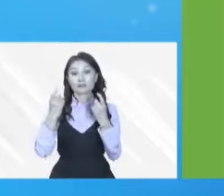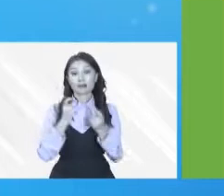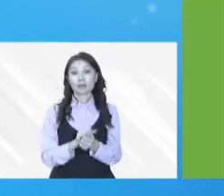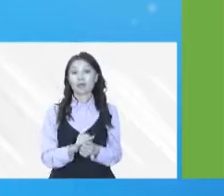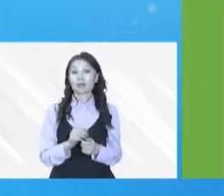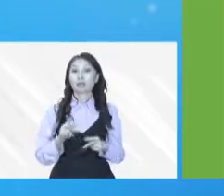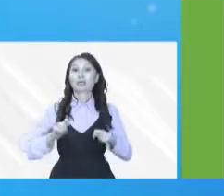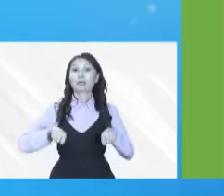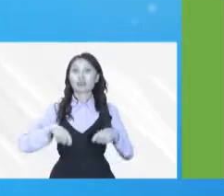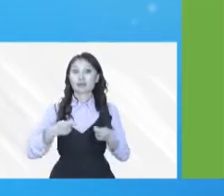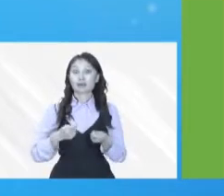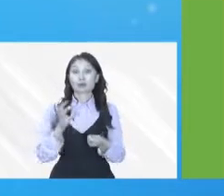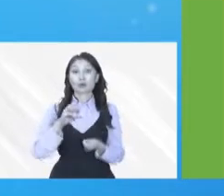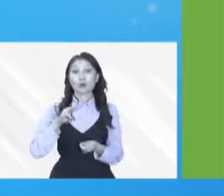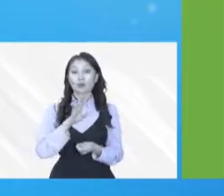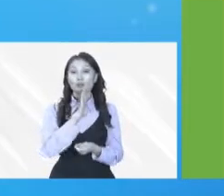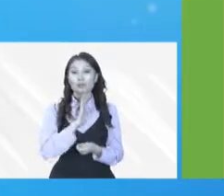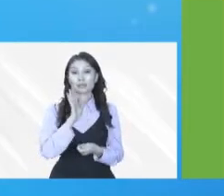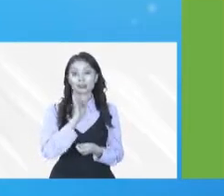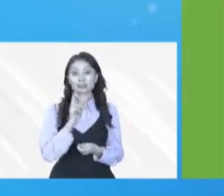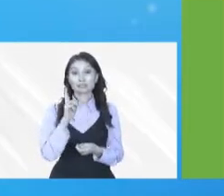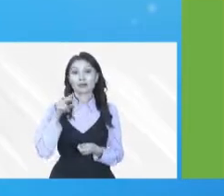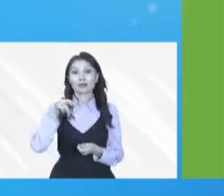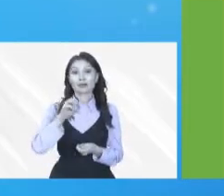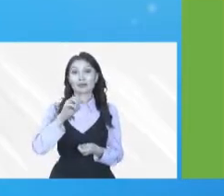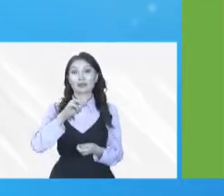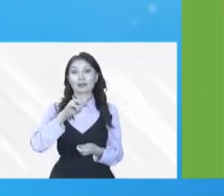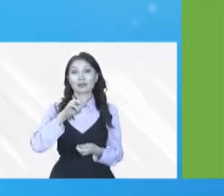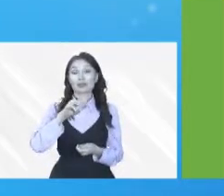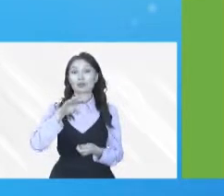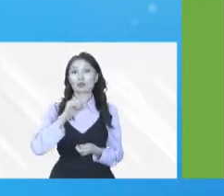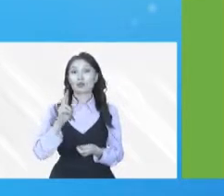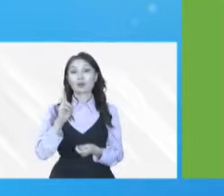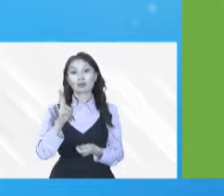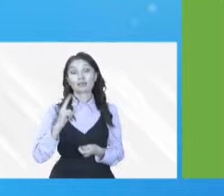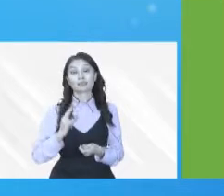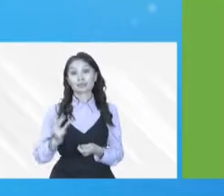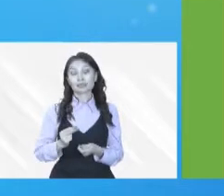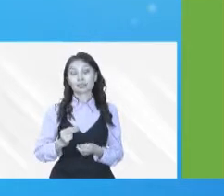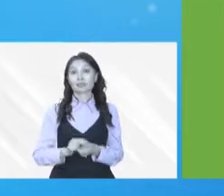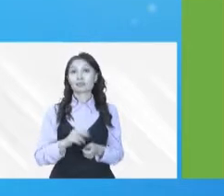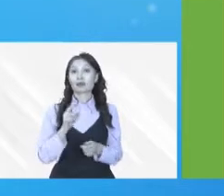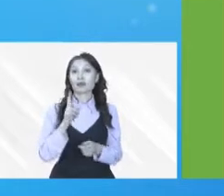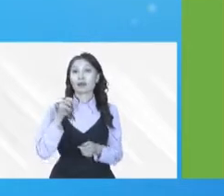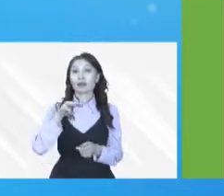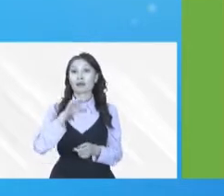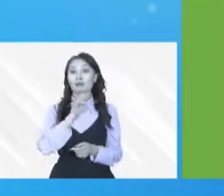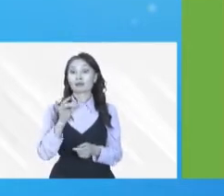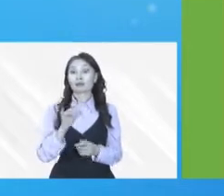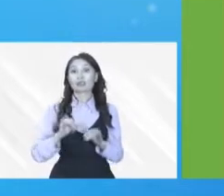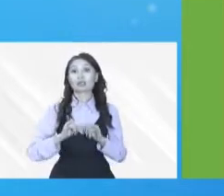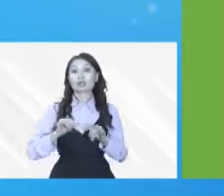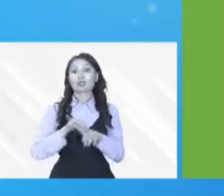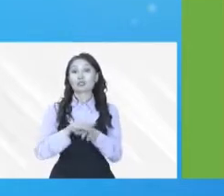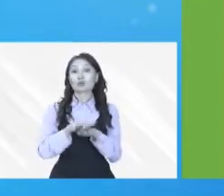информация передается от материнских клеток к дочерним. Клетки